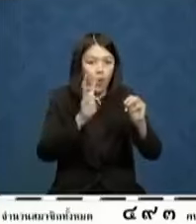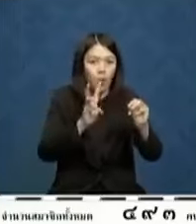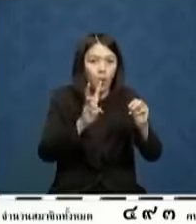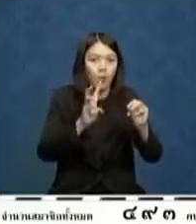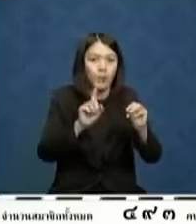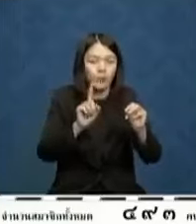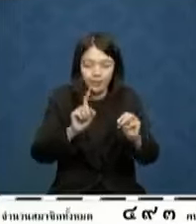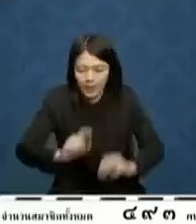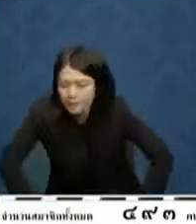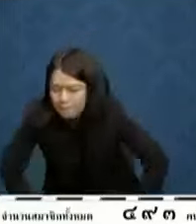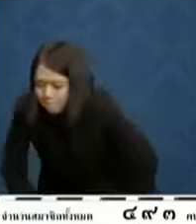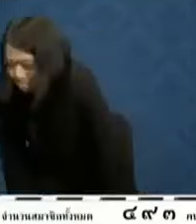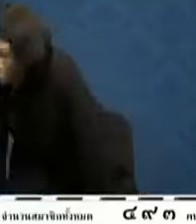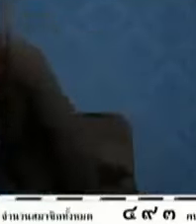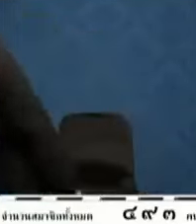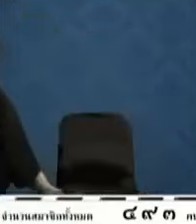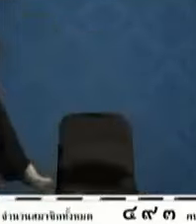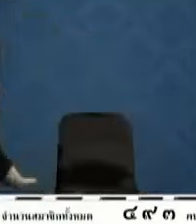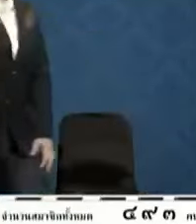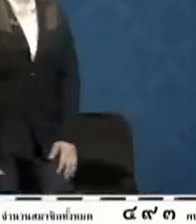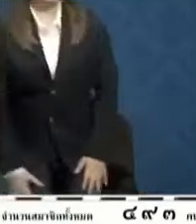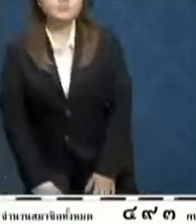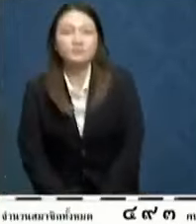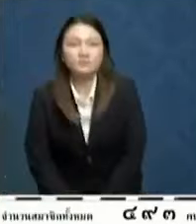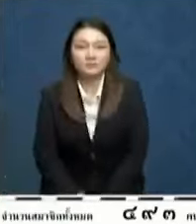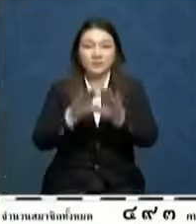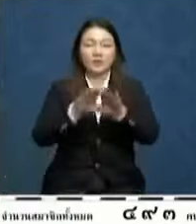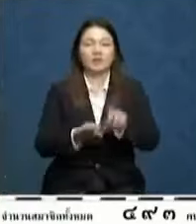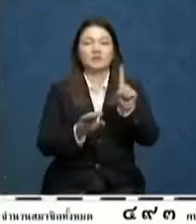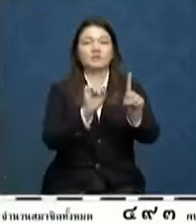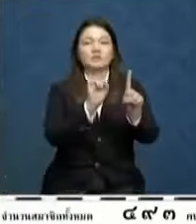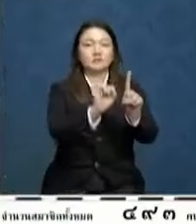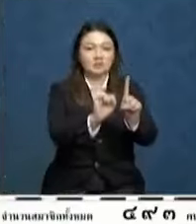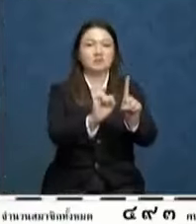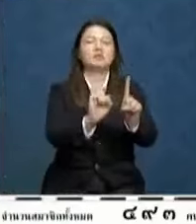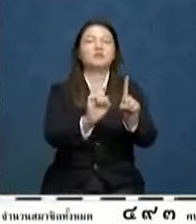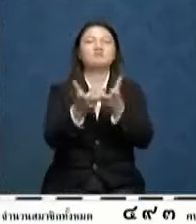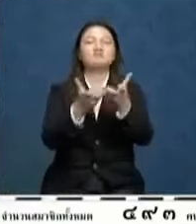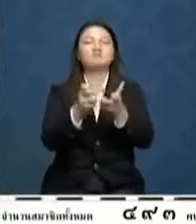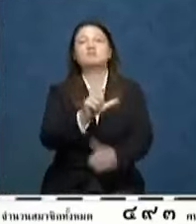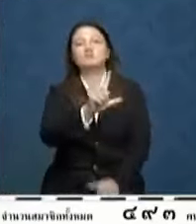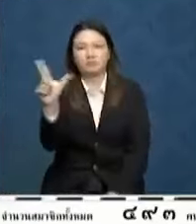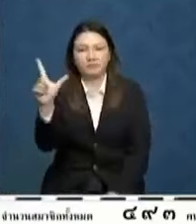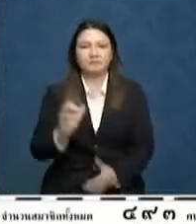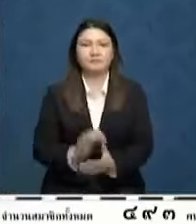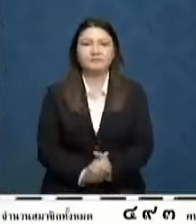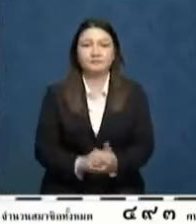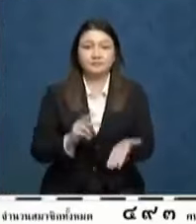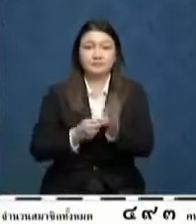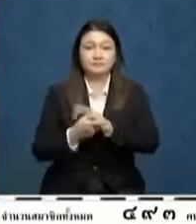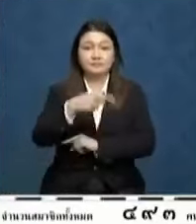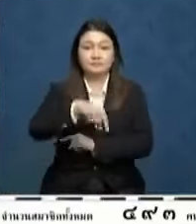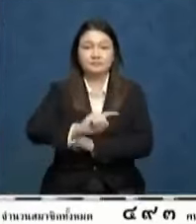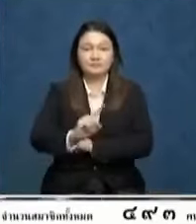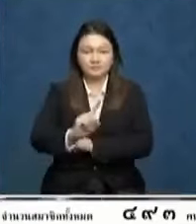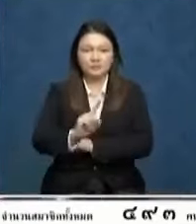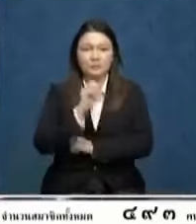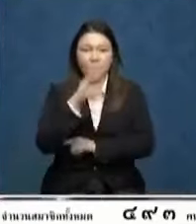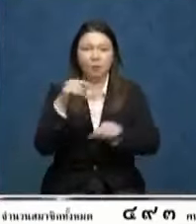หร่ให้ 5,000 หรือให้ 10,000 นะก็คงคุยกันกับพรรคร่วมหลังจากนี้ยิงเข้าไปในบัตรสวัสดิการแห่งรัฐนะก็